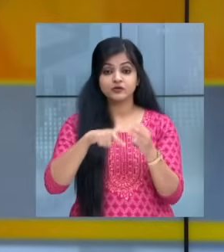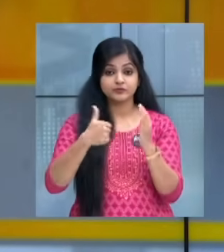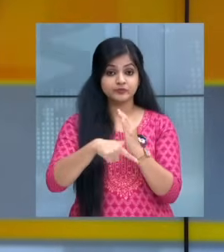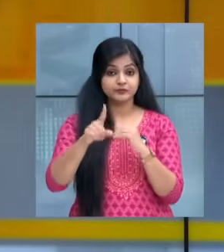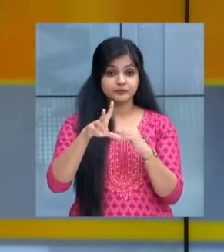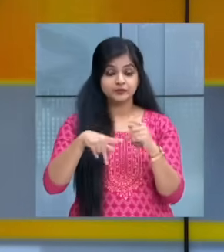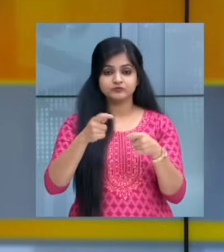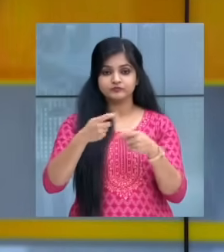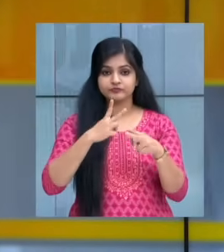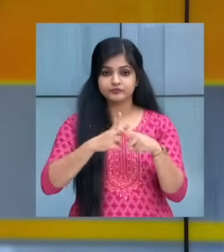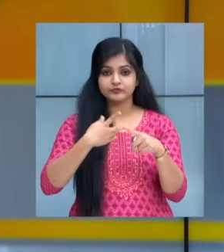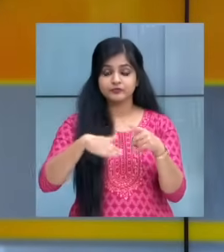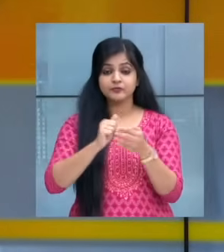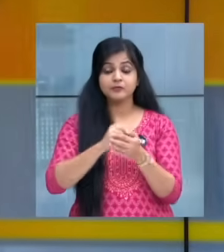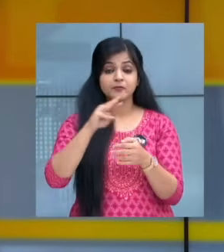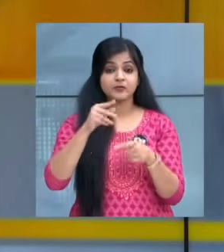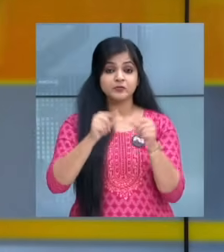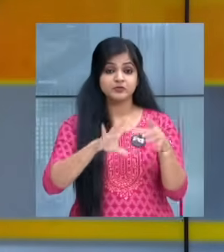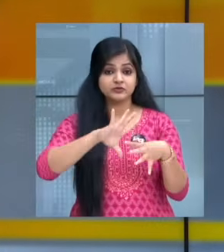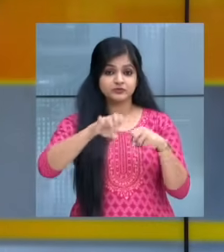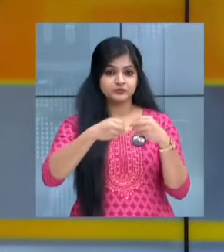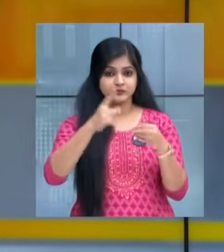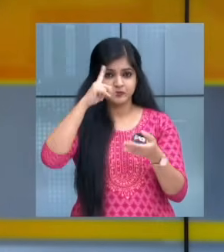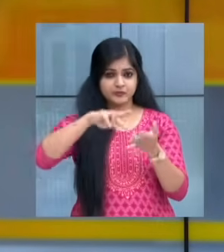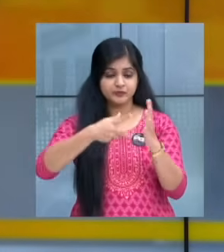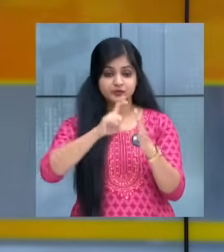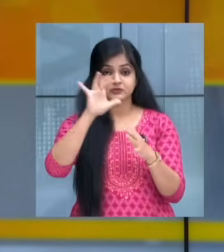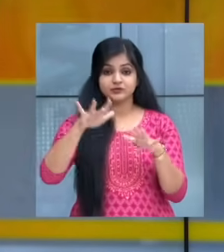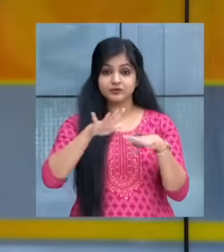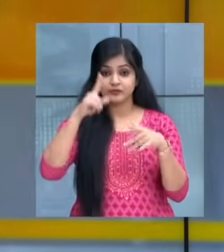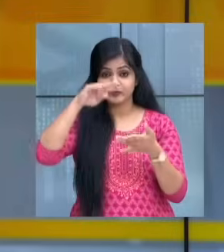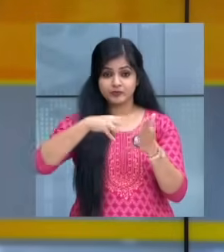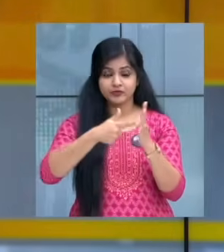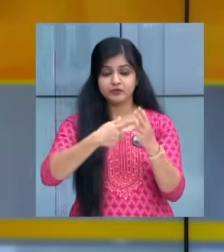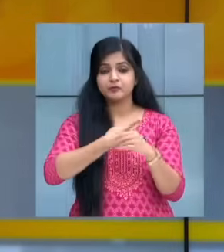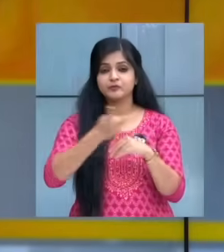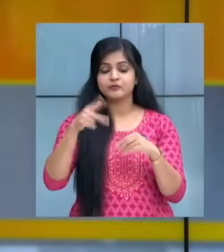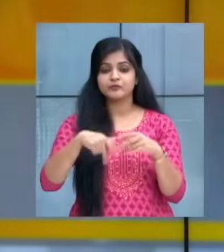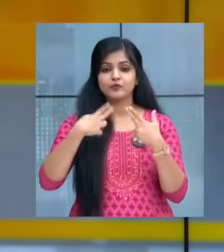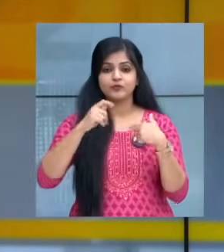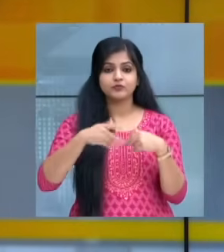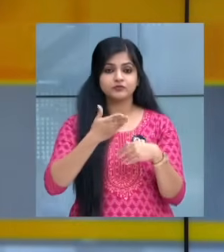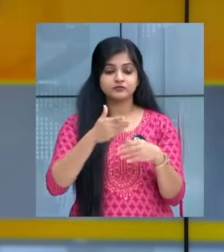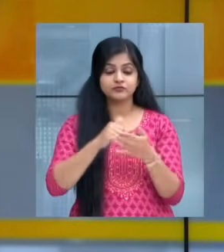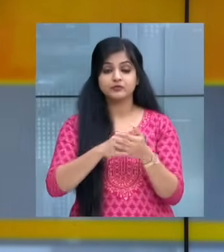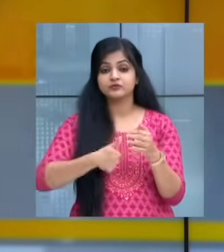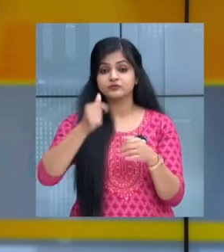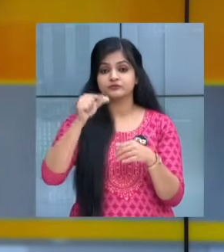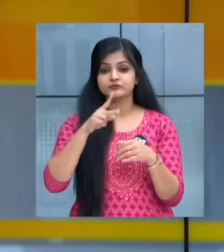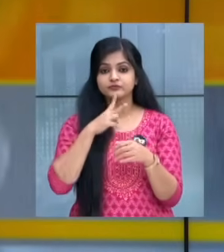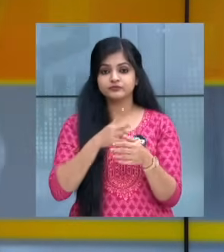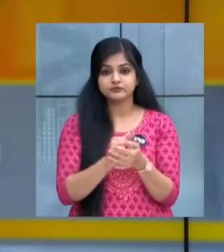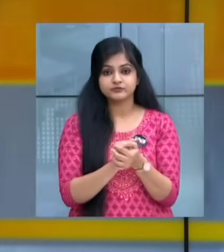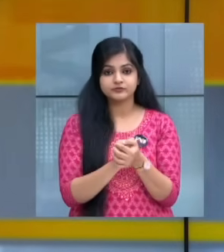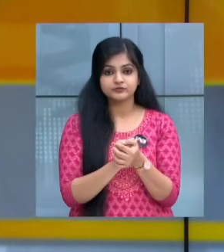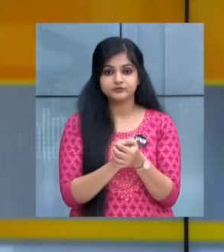വരെ ചന്ത പ്രവർത്തിക്കും. മലയാളികളെ ദ്രോഹിക്കാനുള്ള കേന്ദ്ര നീക്കത്തിന് ലഭിച്ച മറുപടിയാണ് കോടതി വിധിയെന്ന് കൺസ്യൂമർ ഫെഡ് ചെയർമാൻ എ മെഹബൂബ് പറഞ്ഞു.